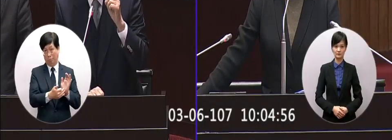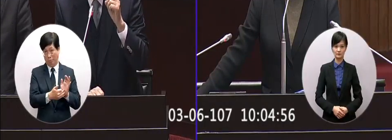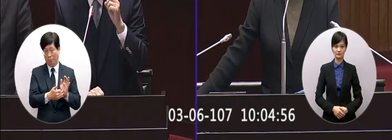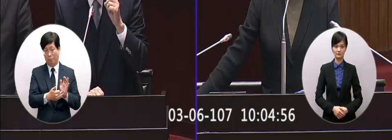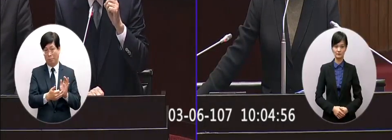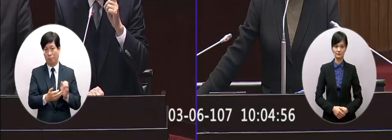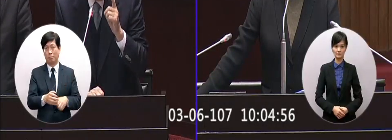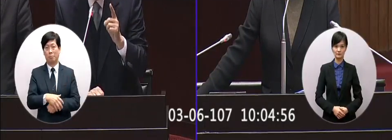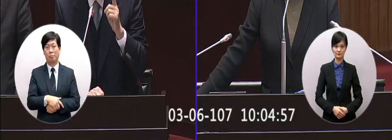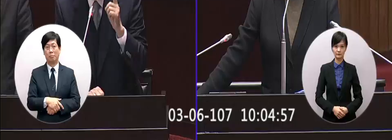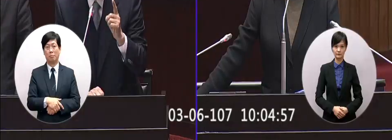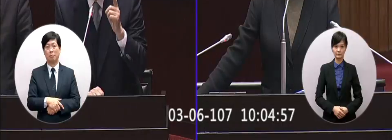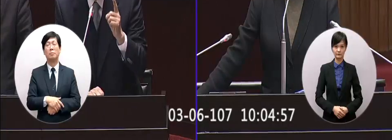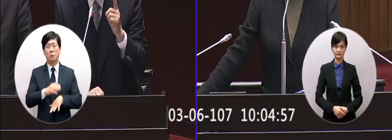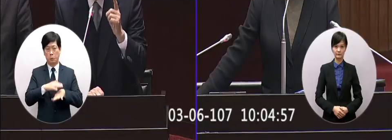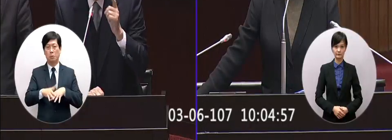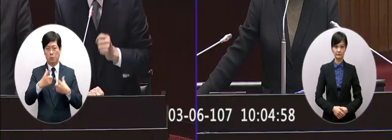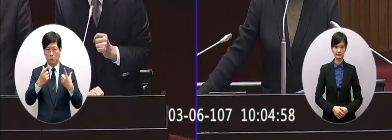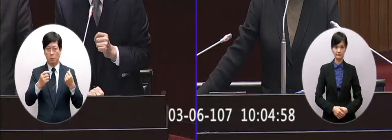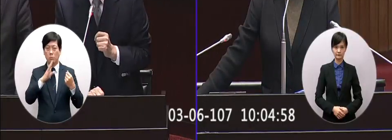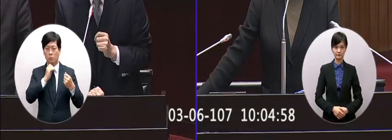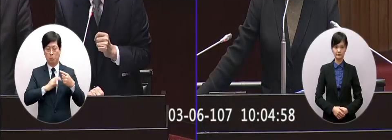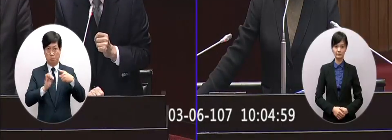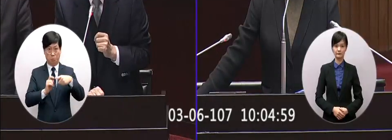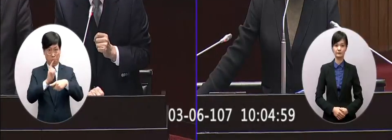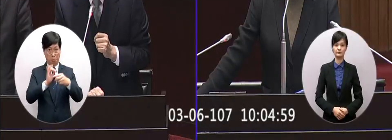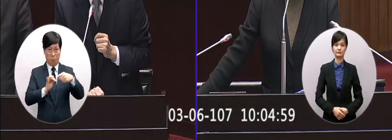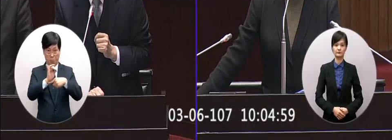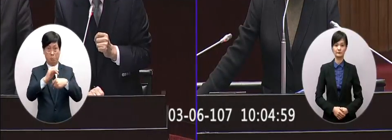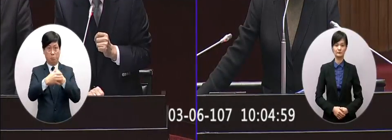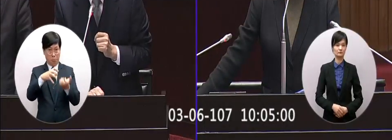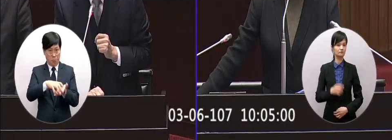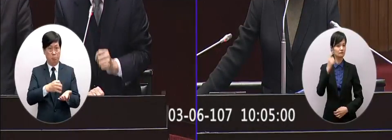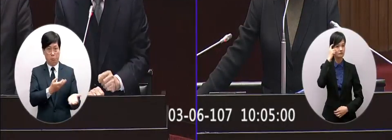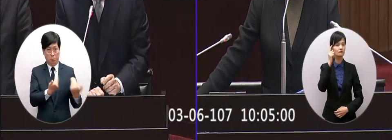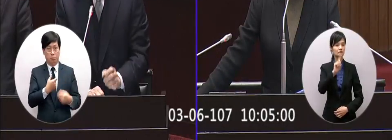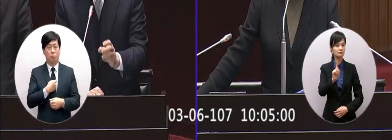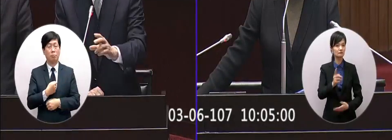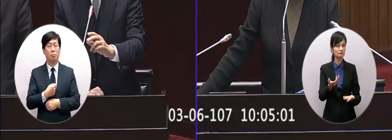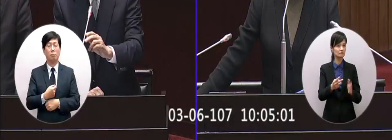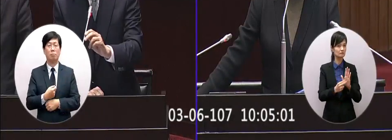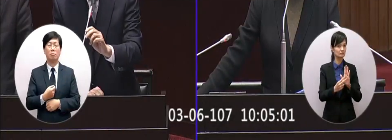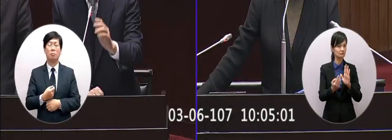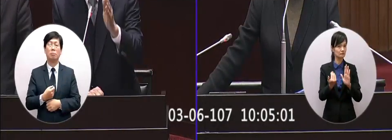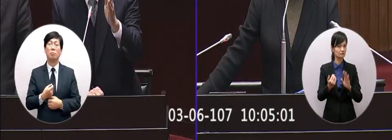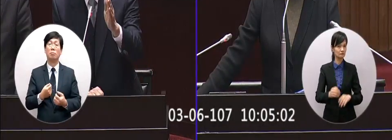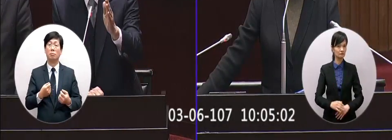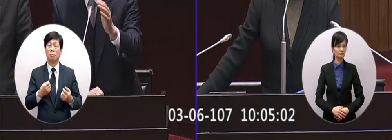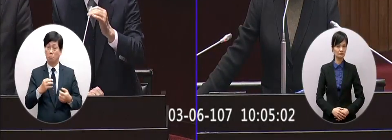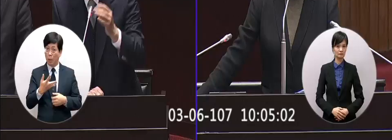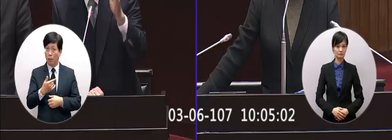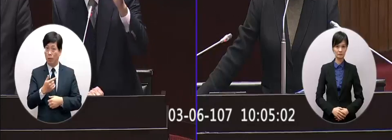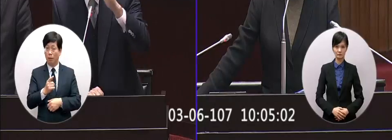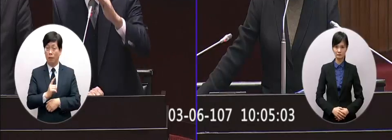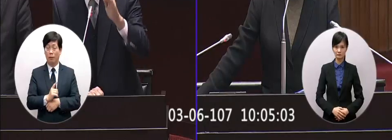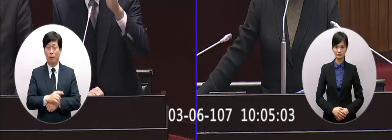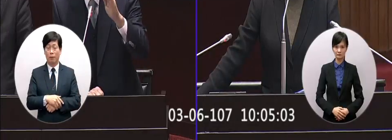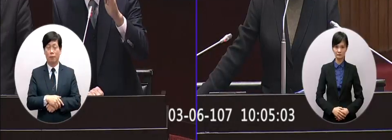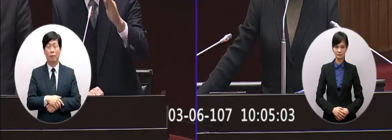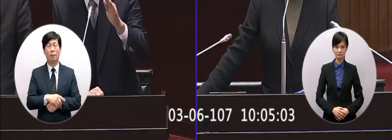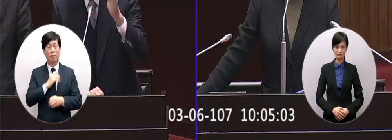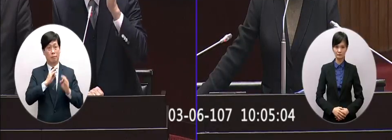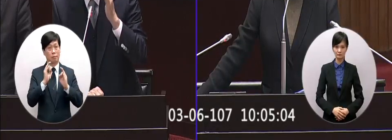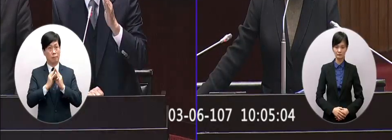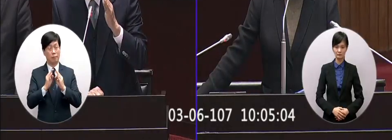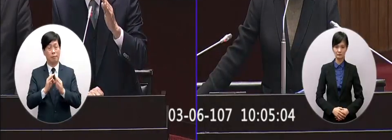们会有十足的担保。 怎么样？十足的担保？ 哦，那因为他是他银行，